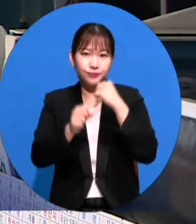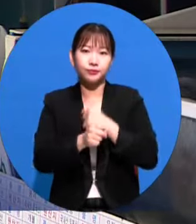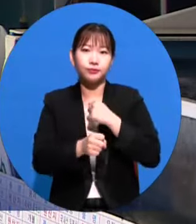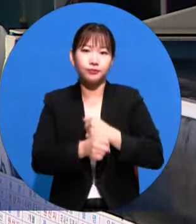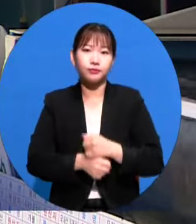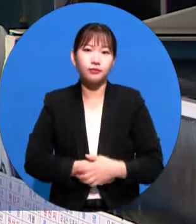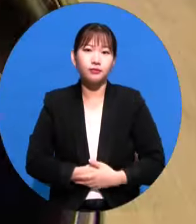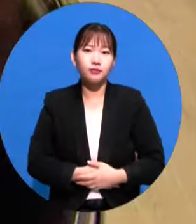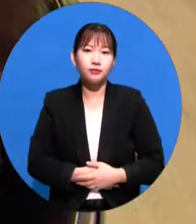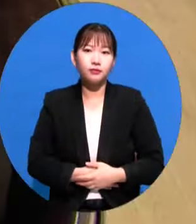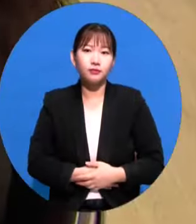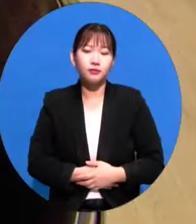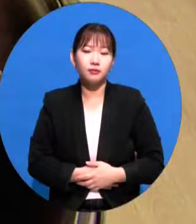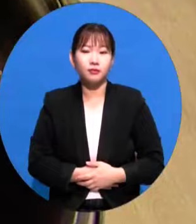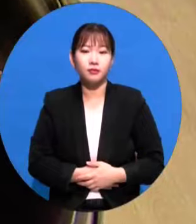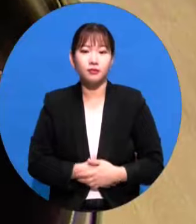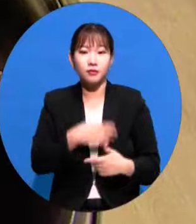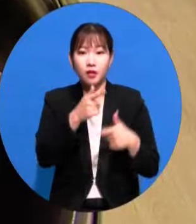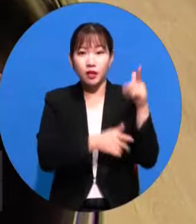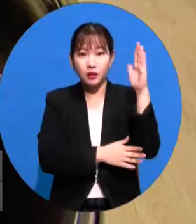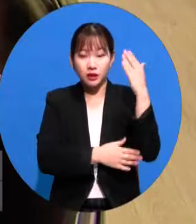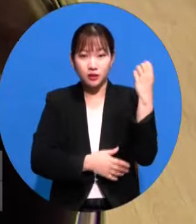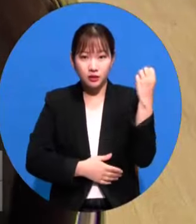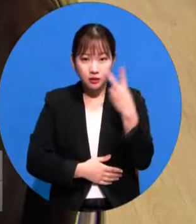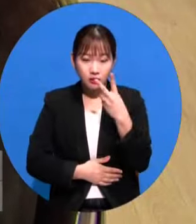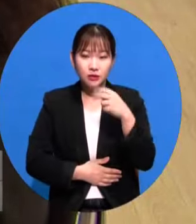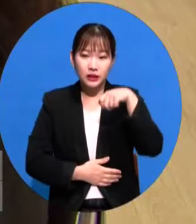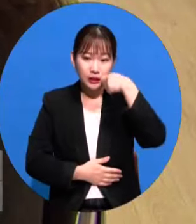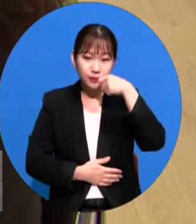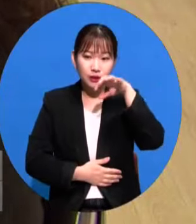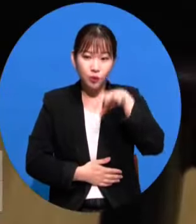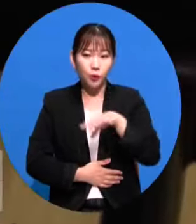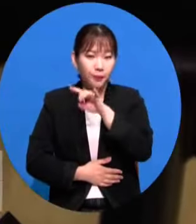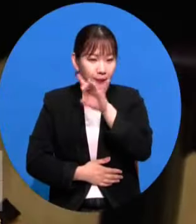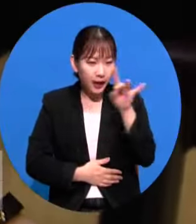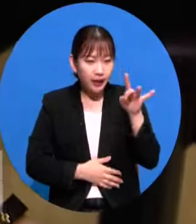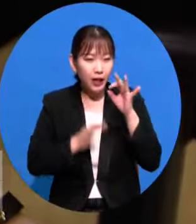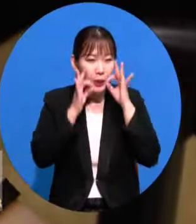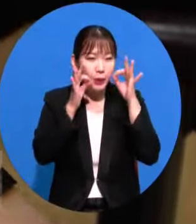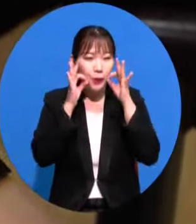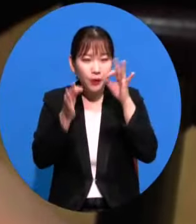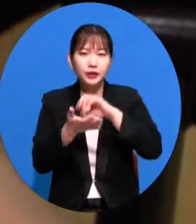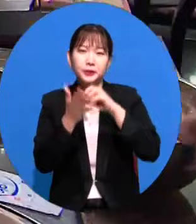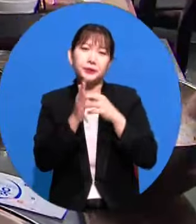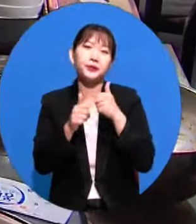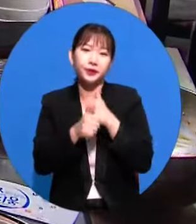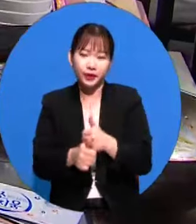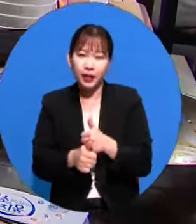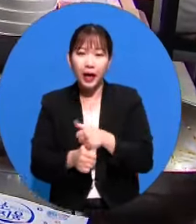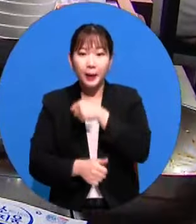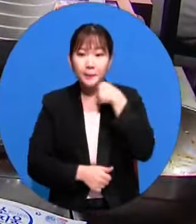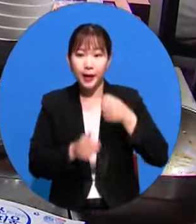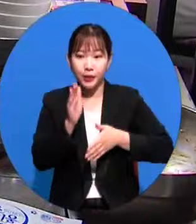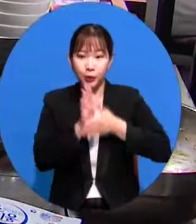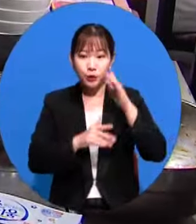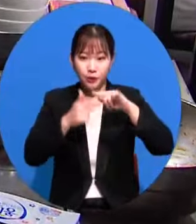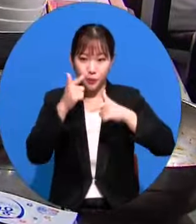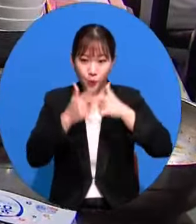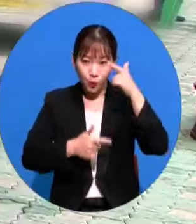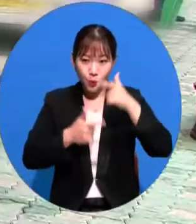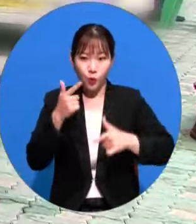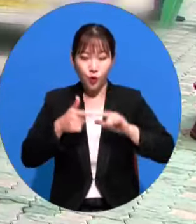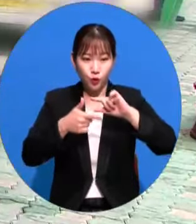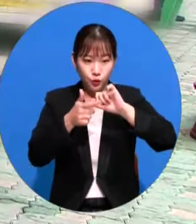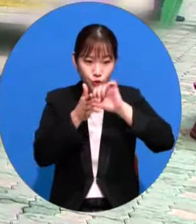조성에도 힘쓰겠습니다. 목포시는 물론 음식점마다 기울이는 노령 여하에 따라 맛의 도시 목포의